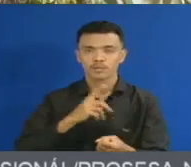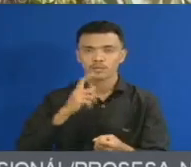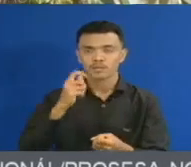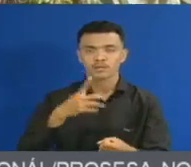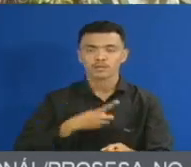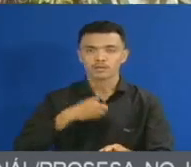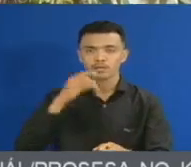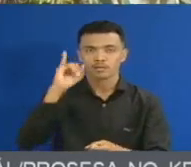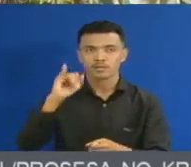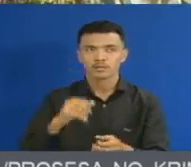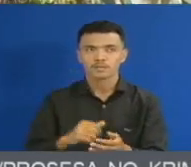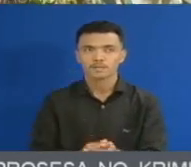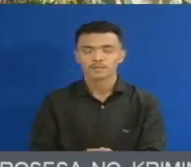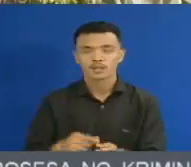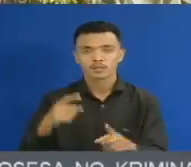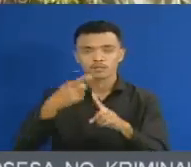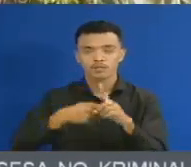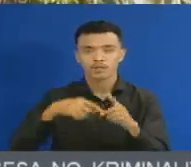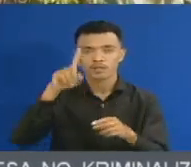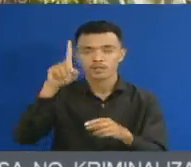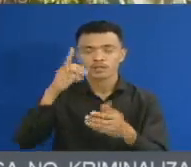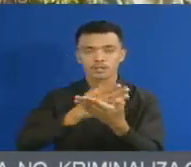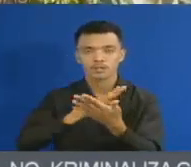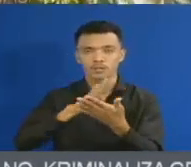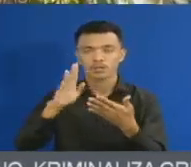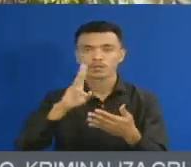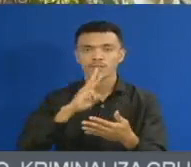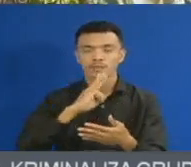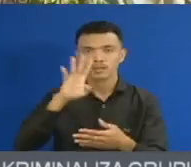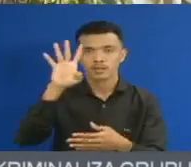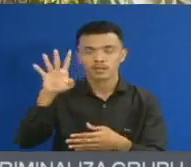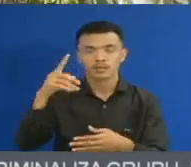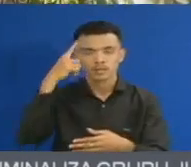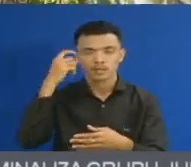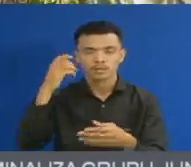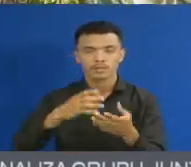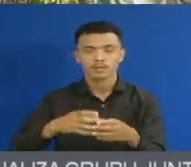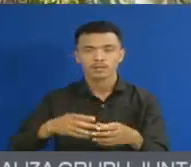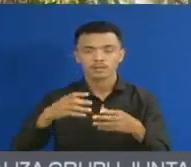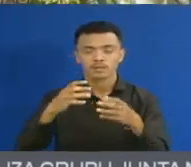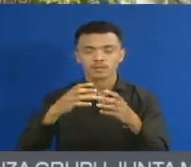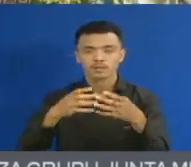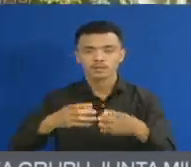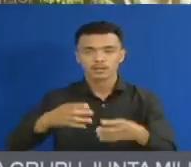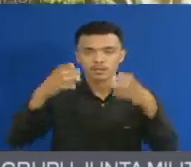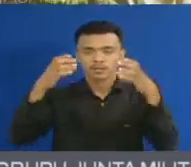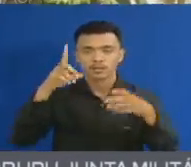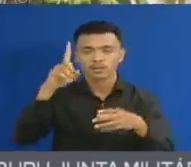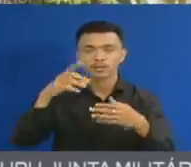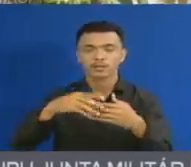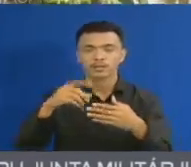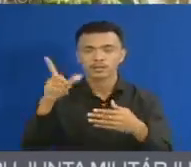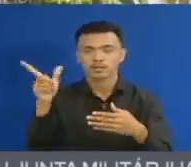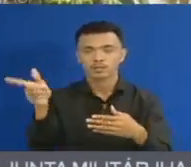fulangida ami hola dalhat karik. Tambah tinggi dia kan $25. Terus kami hola barik barak, kemah barak,